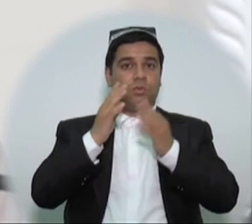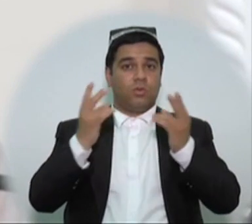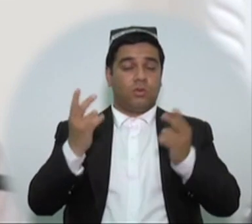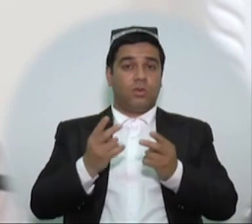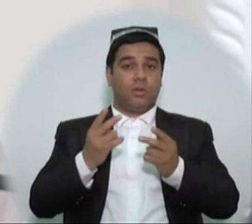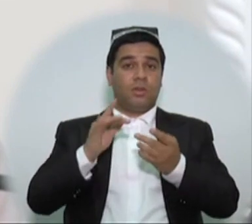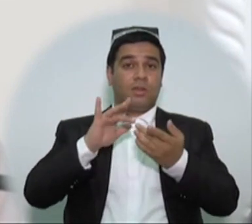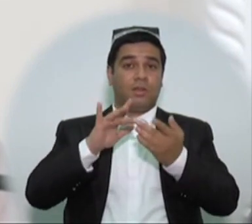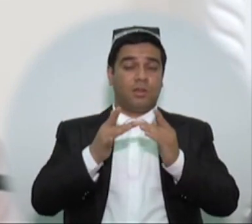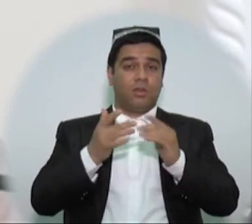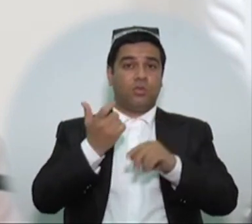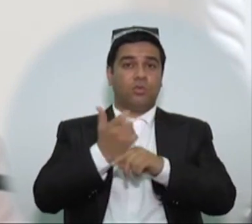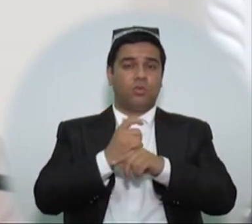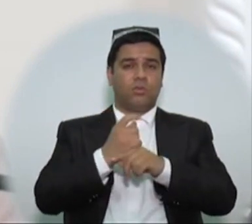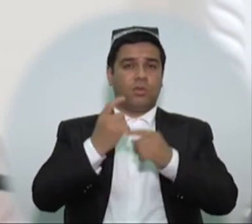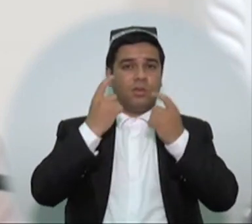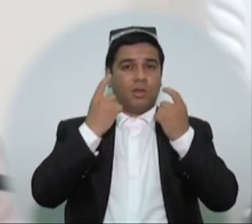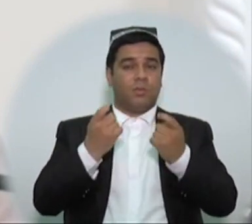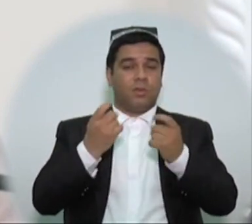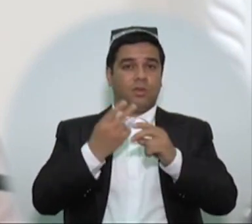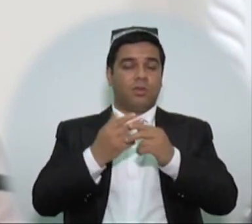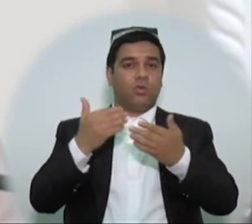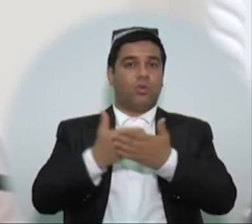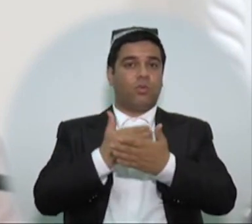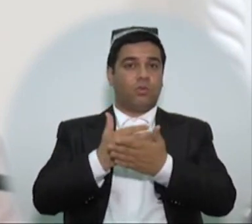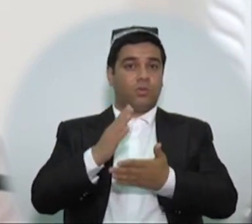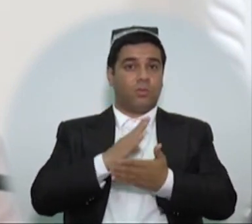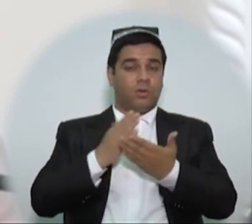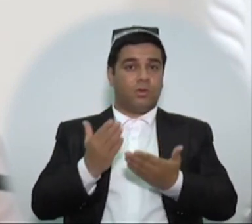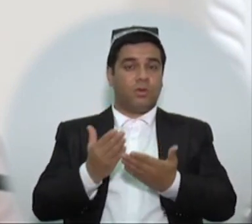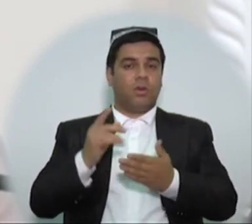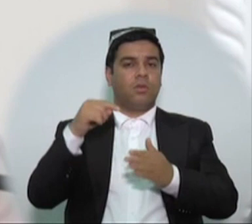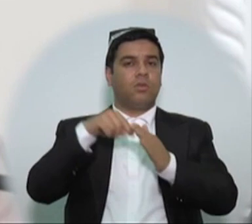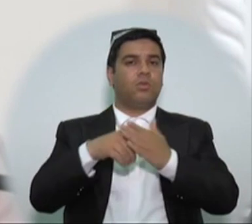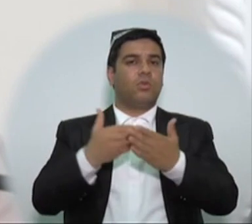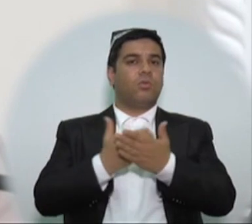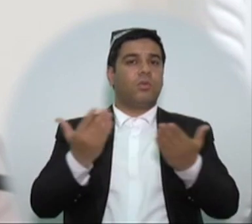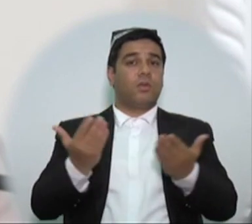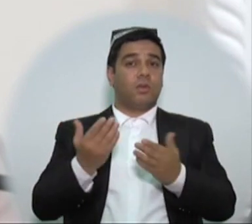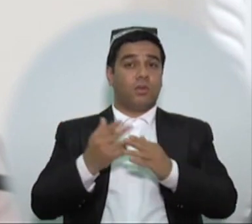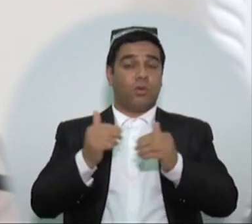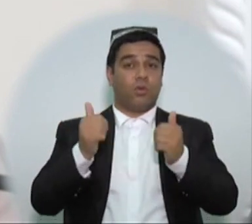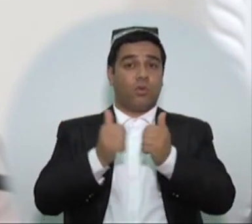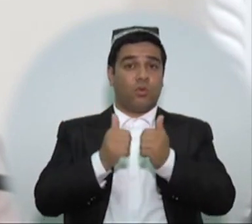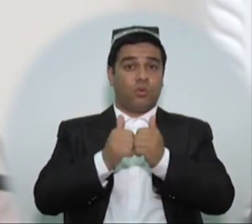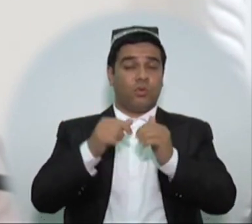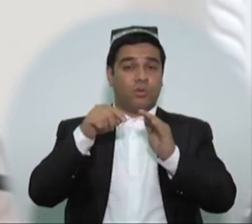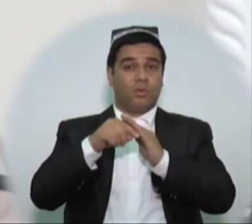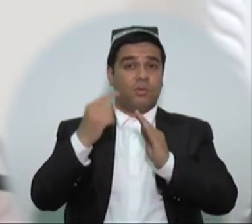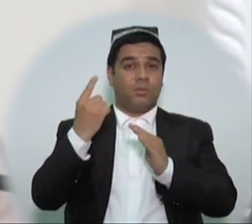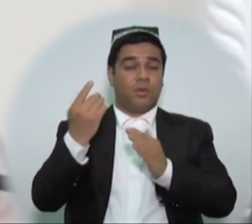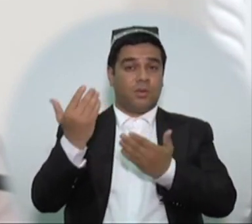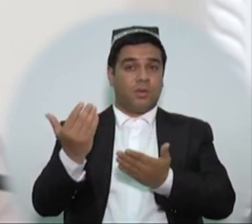internetda juda dabdaba bilan xabar chiqdi. Nima xabar? Qo'shni jumhuriyatlardan